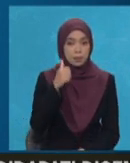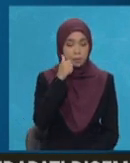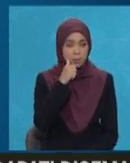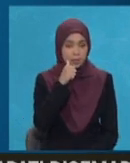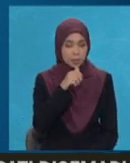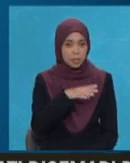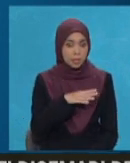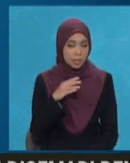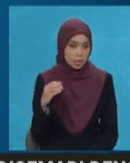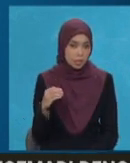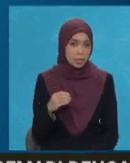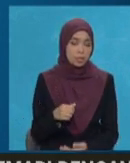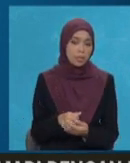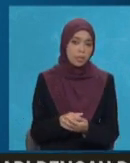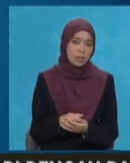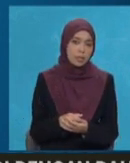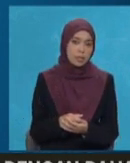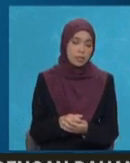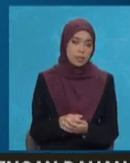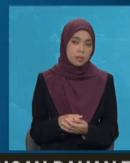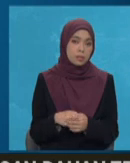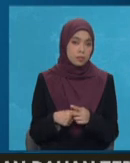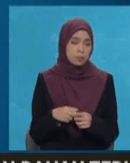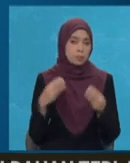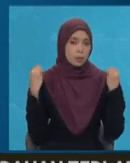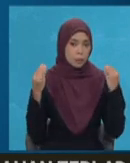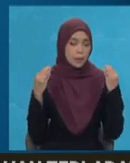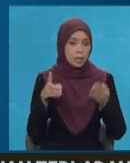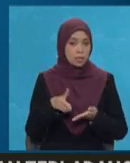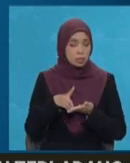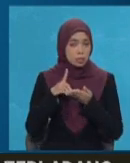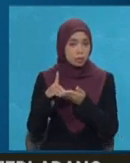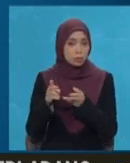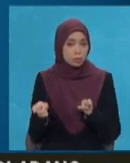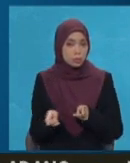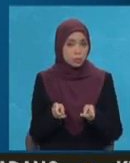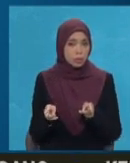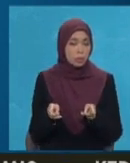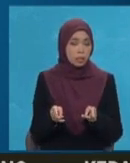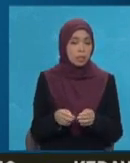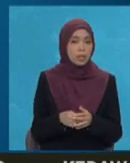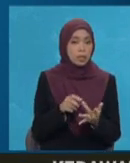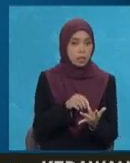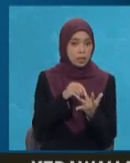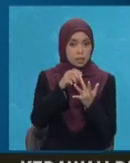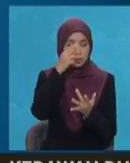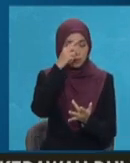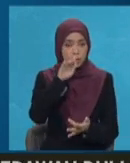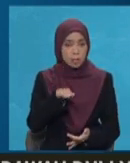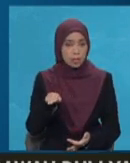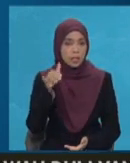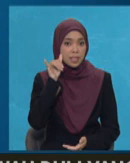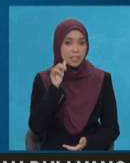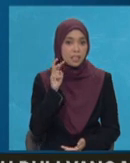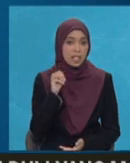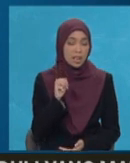bekerja majelis merupakan salah satu usaha untuk menyalurkan sumbangan khusus kepada anak-anak yatim pipit dalam